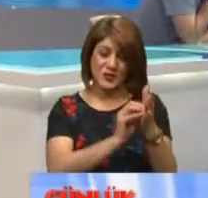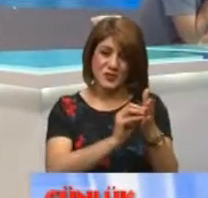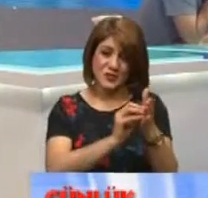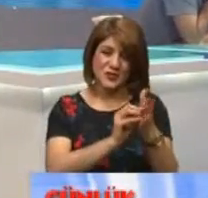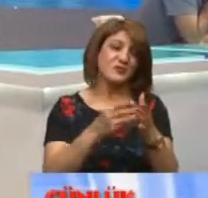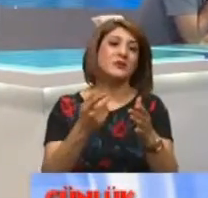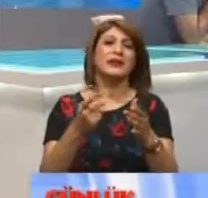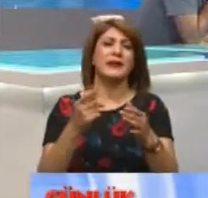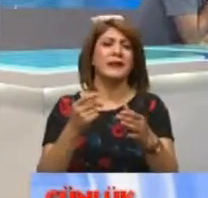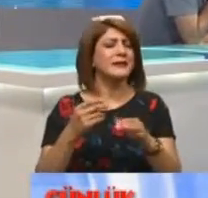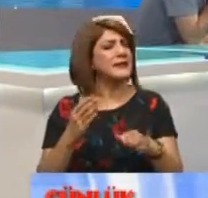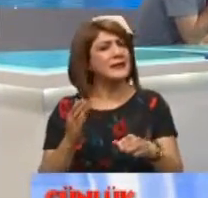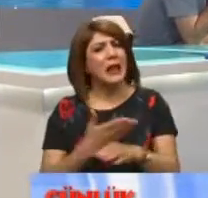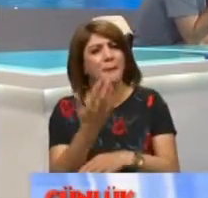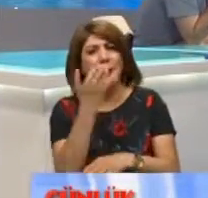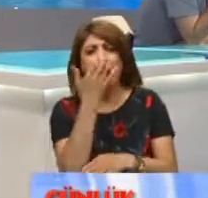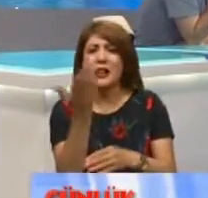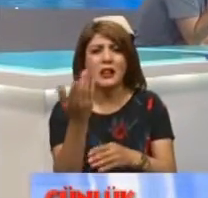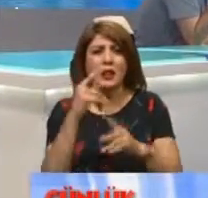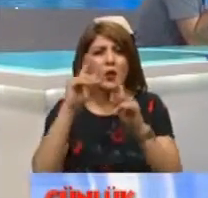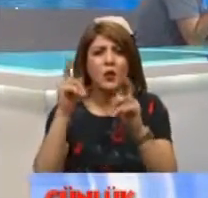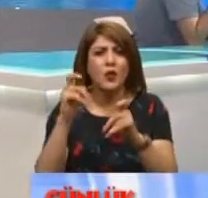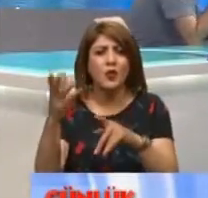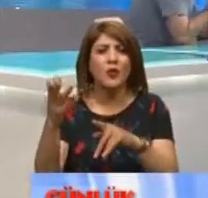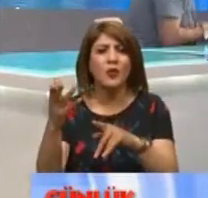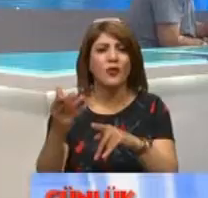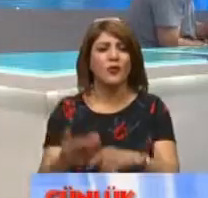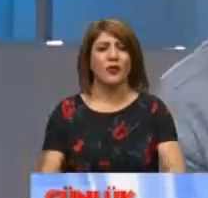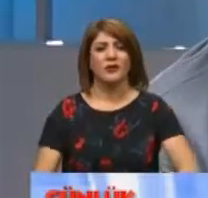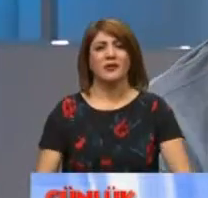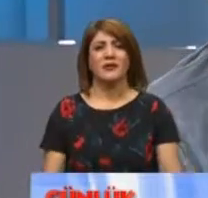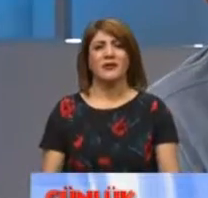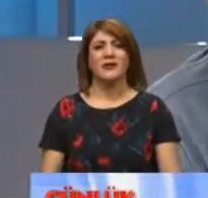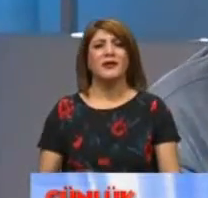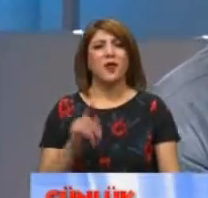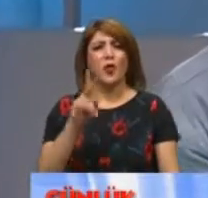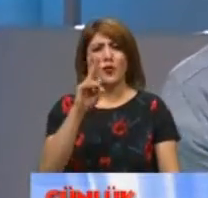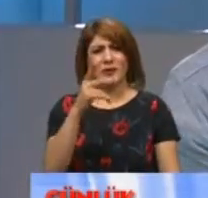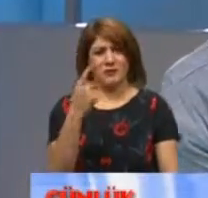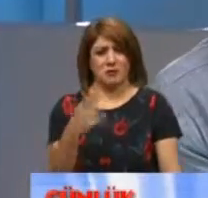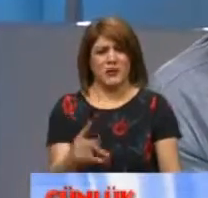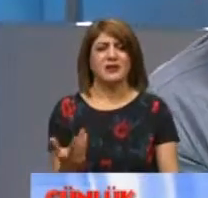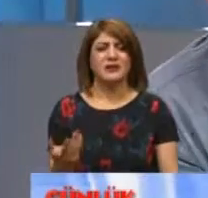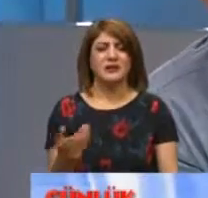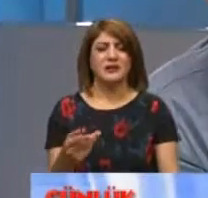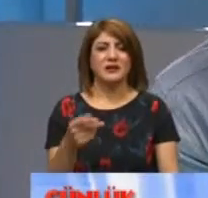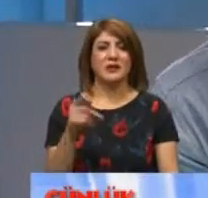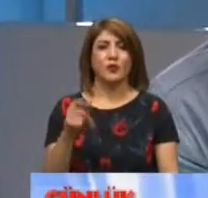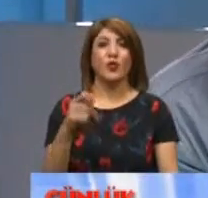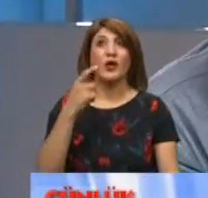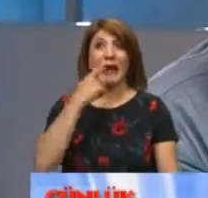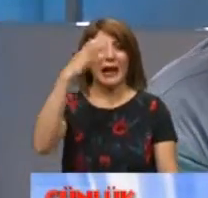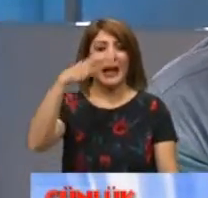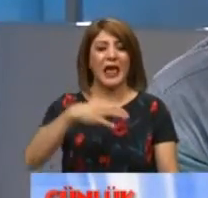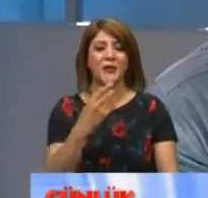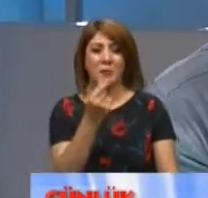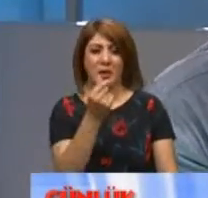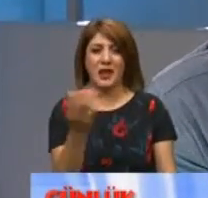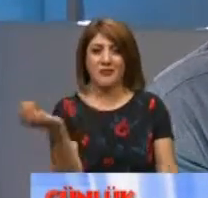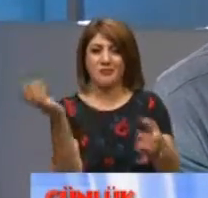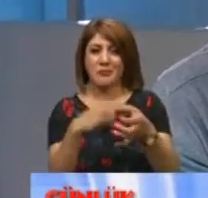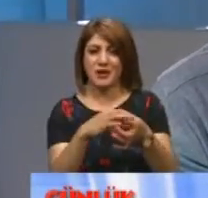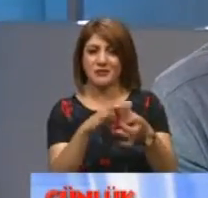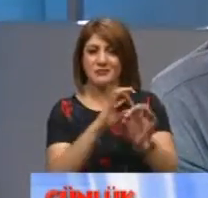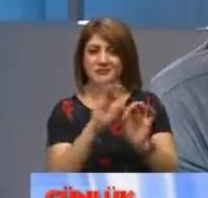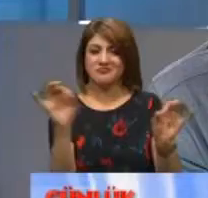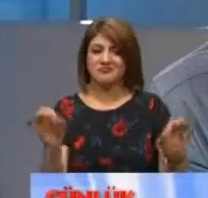satılık ilanda. Ne bekliyor peki? İşte plaka yatan olmanı bekliyor. 12 bin lira. Üstündeki şey... kar fiyata dahil. O konuda sıkıntı